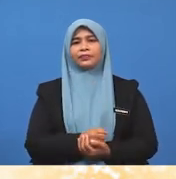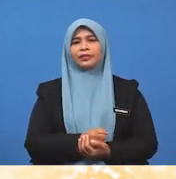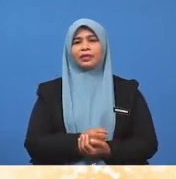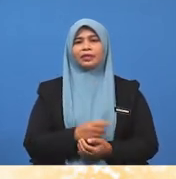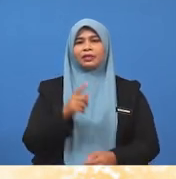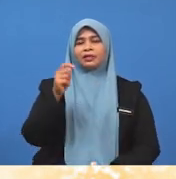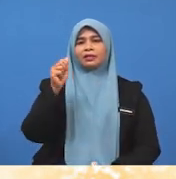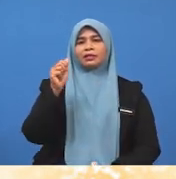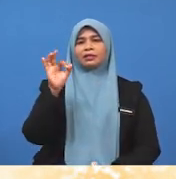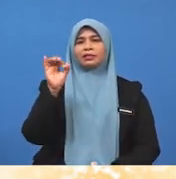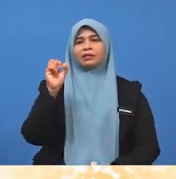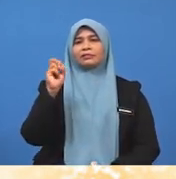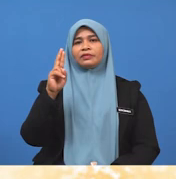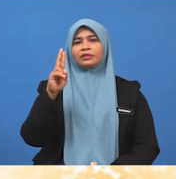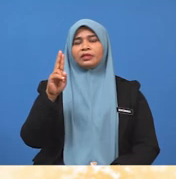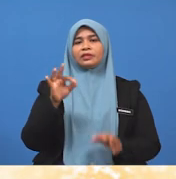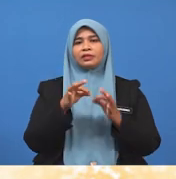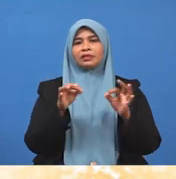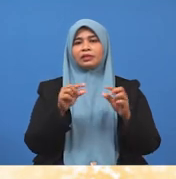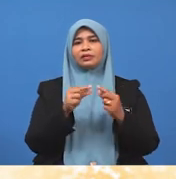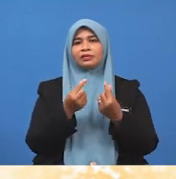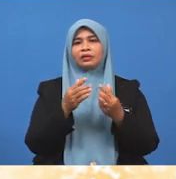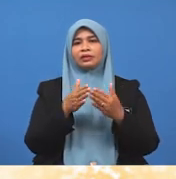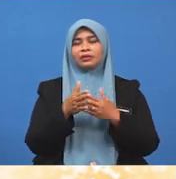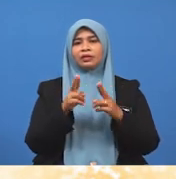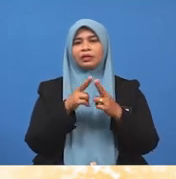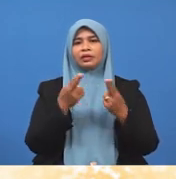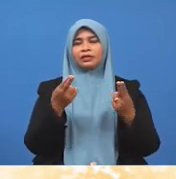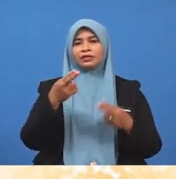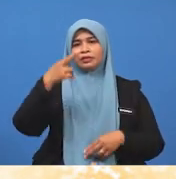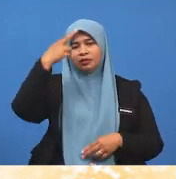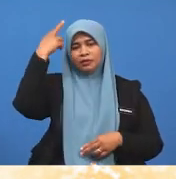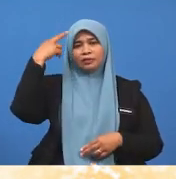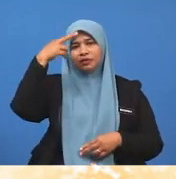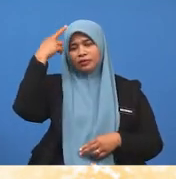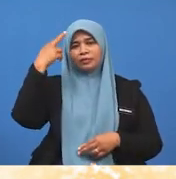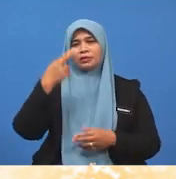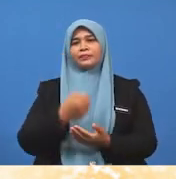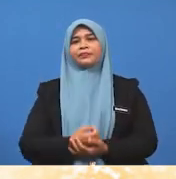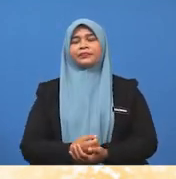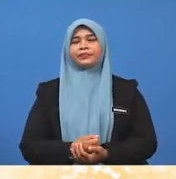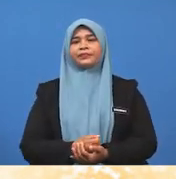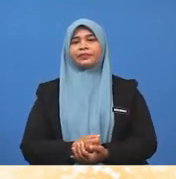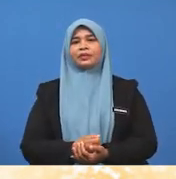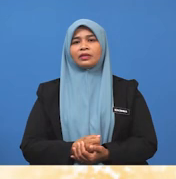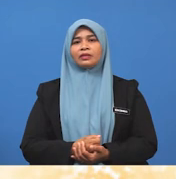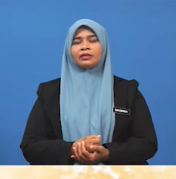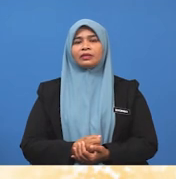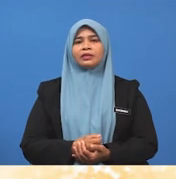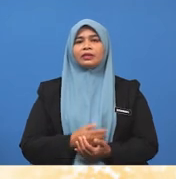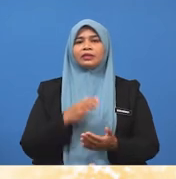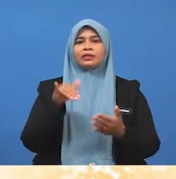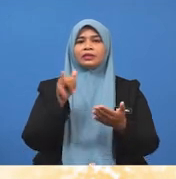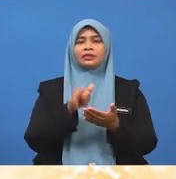tafsiran ayat al-qur'an oleh hadits Rasulullah Shallallahu Alaihi Wasallam yaitu